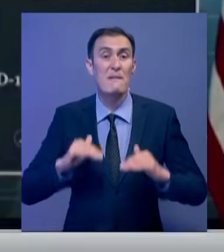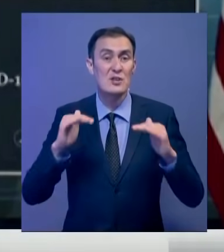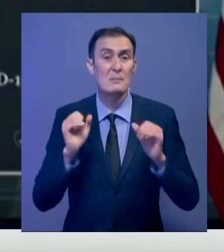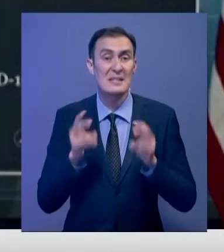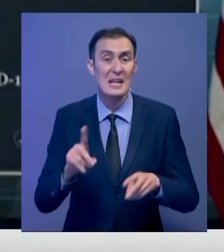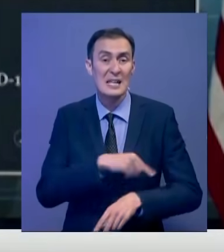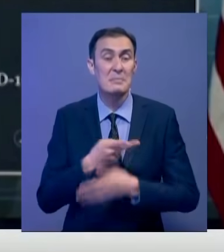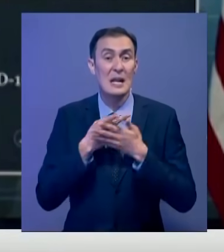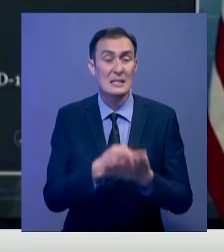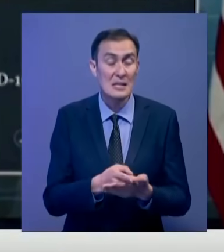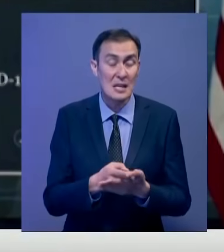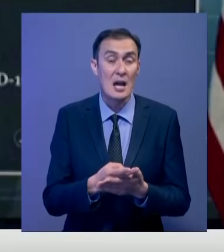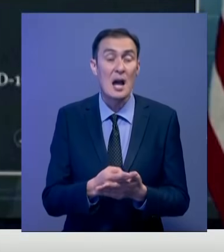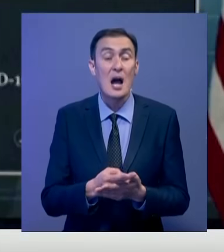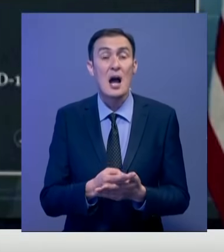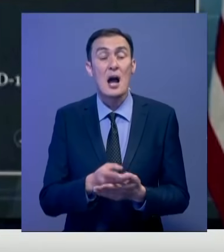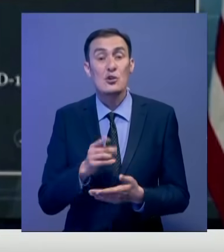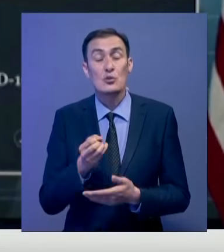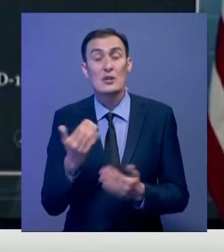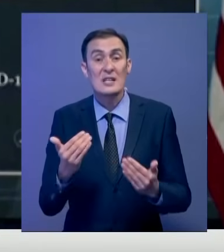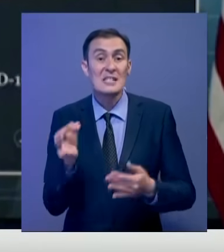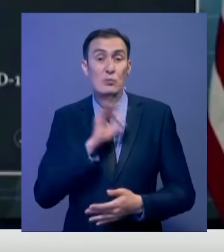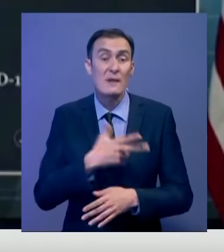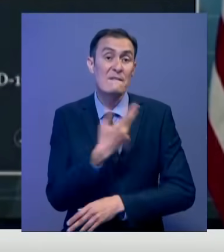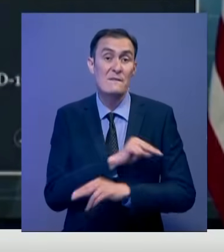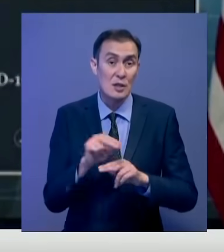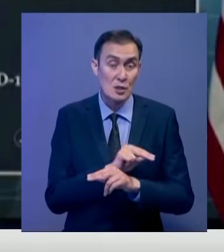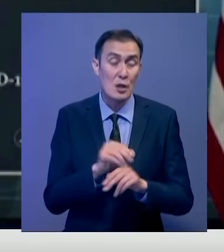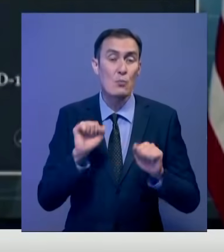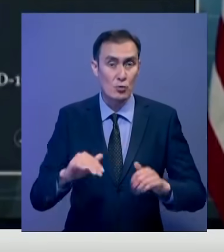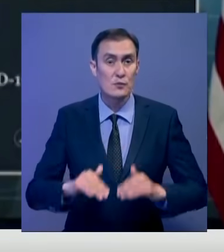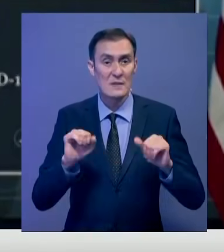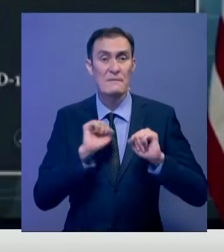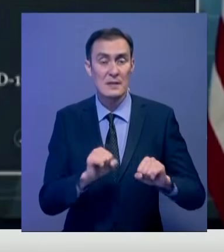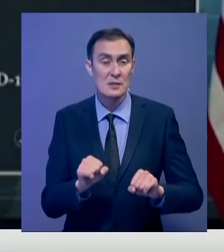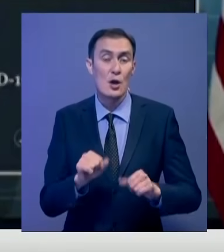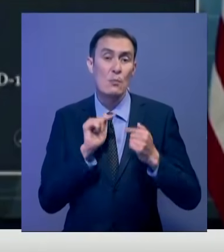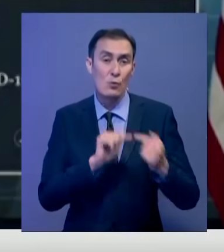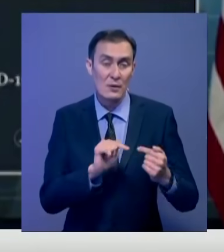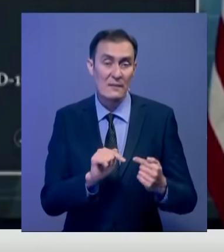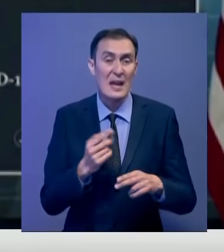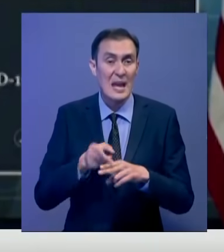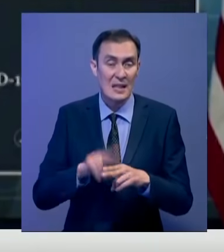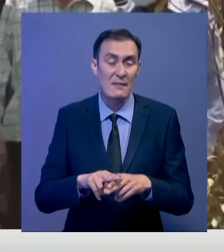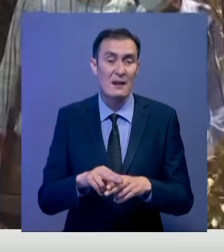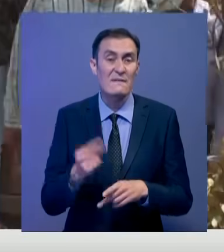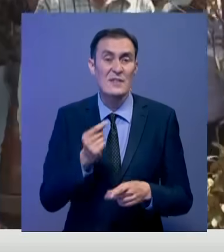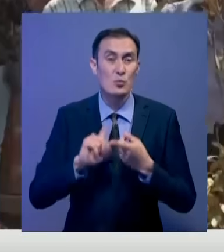риске госпитализации. Хорошая новость – используемые вакцины продемонстрировали высокую эффективность в нейтрализации